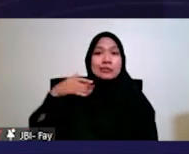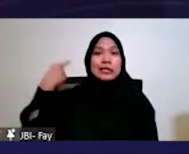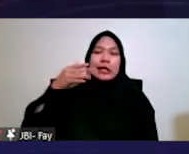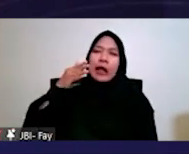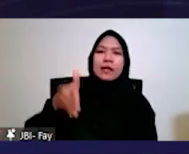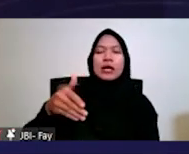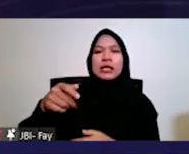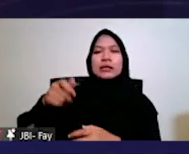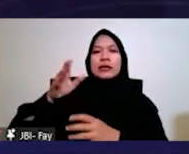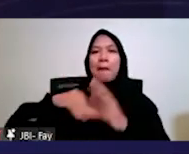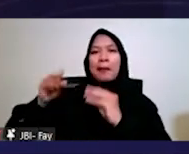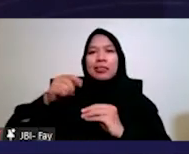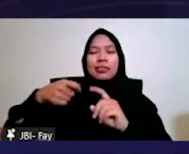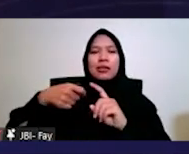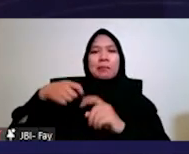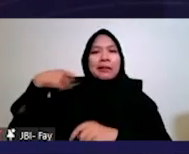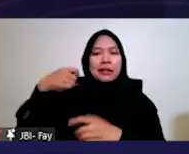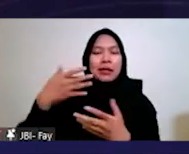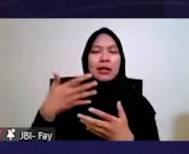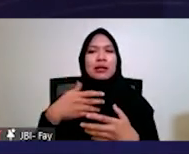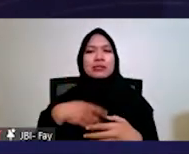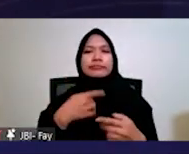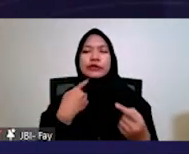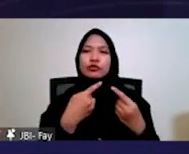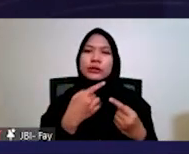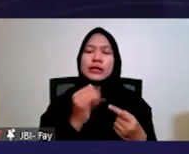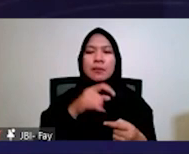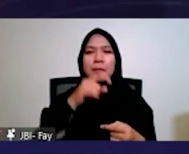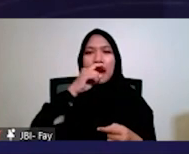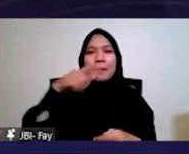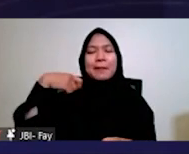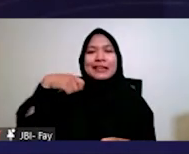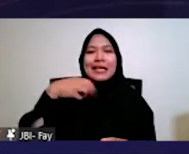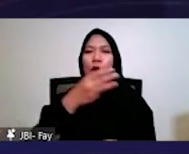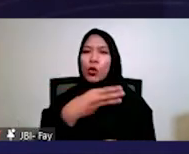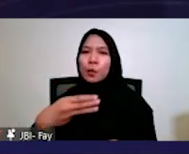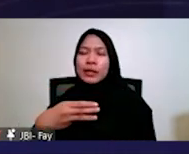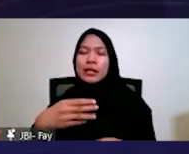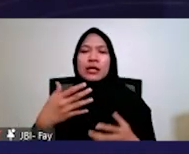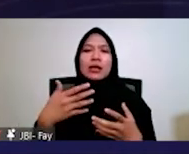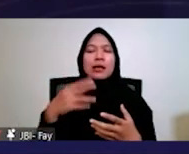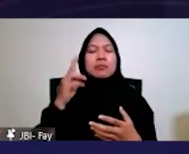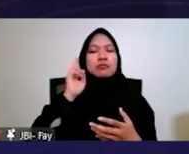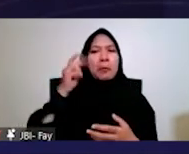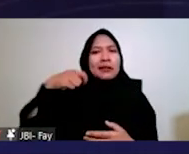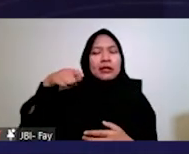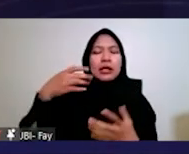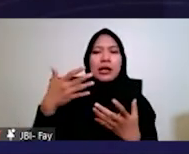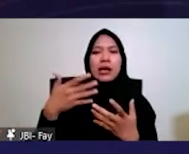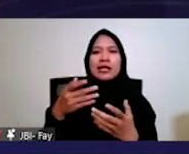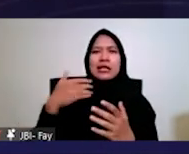berdiskusi tidak mampu Menteri Keuangan Pak Menko demikian juga secara reguler juga